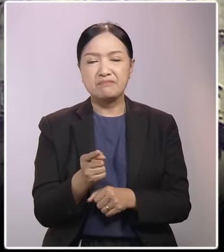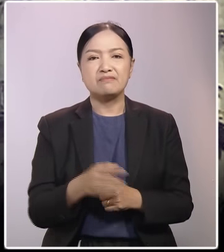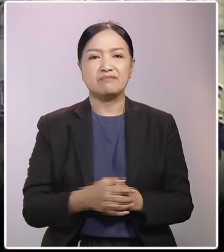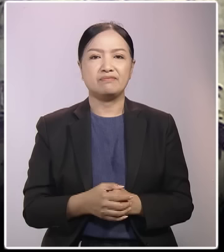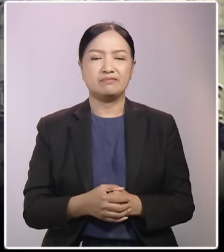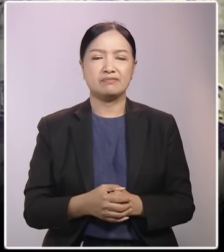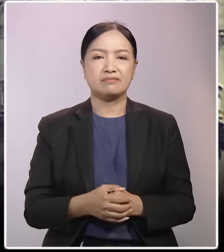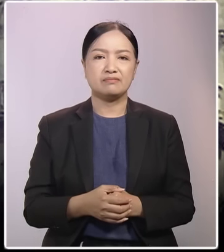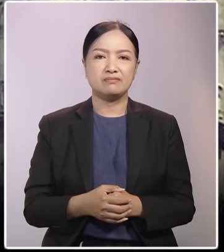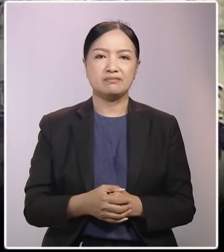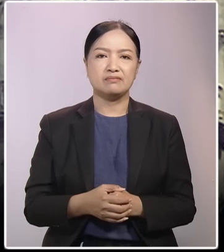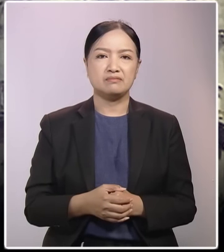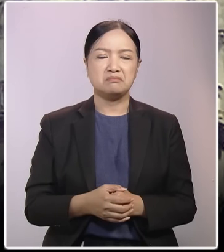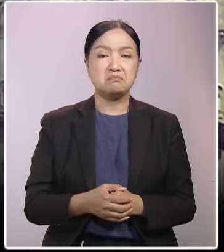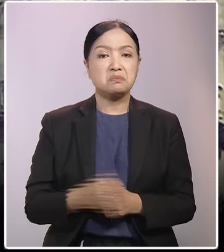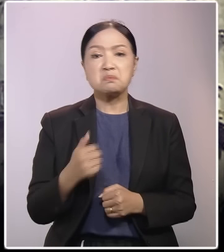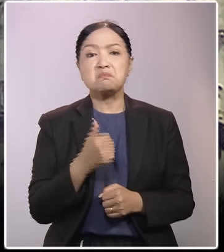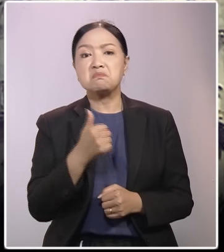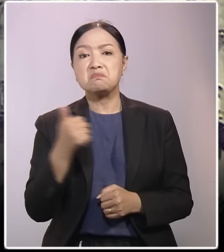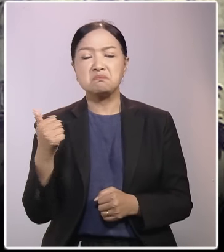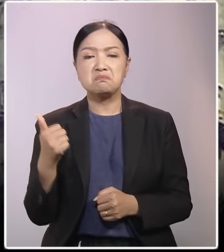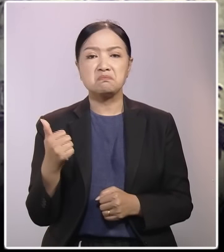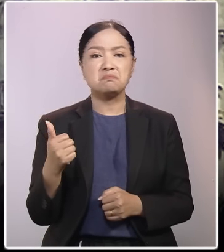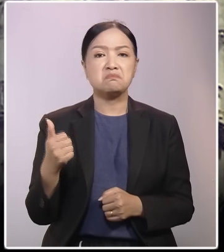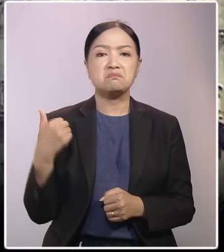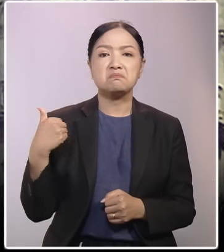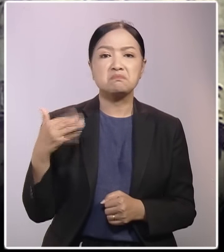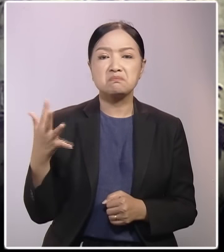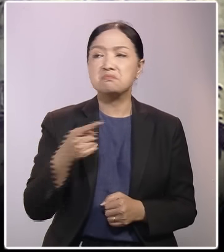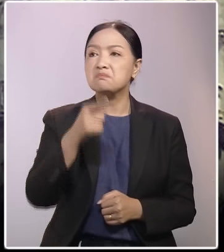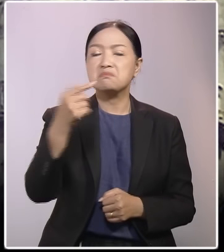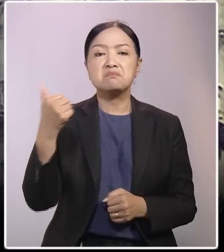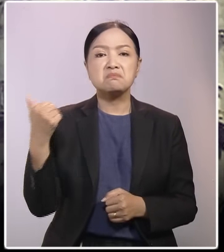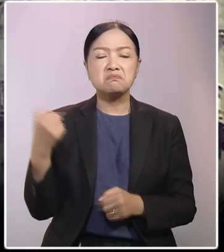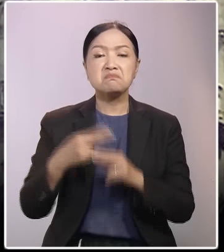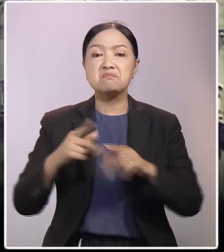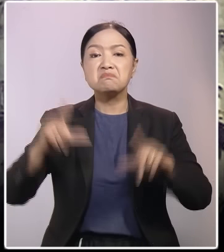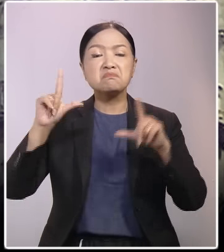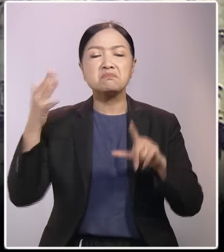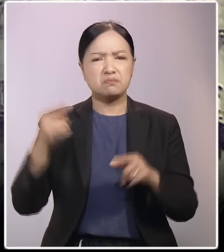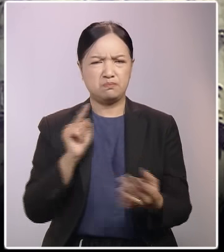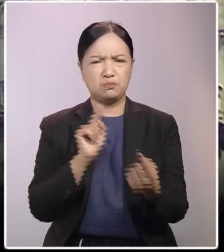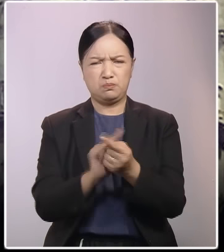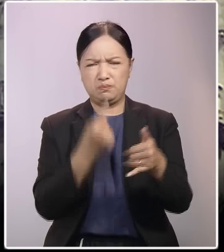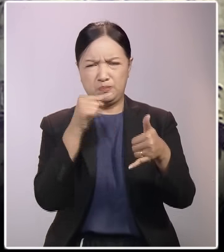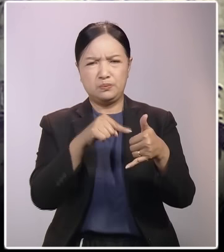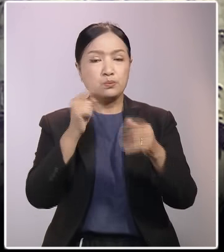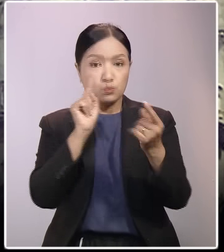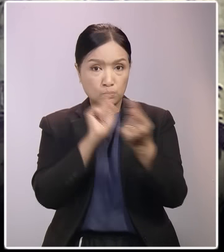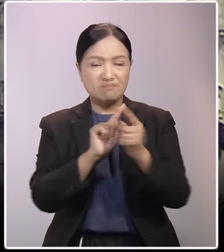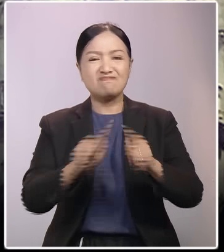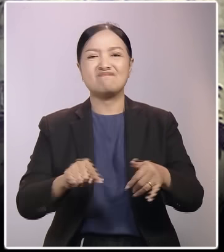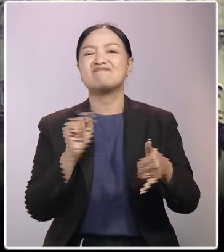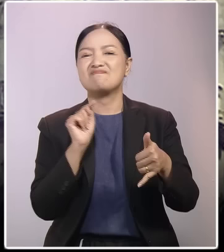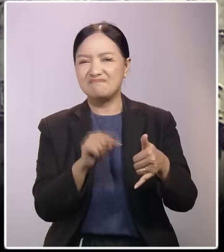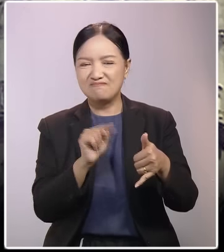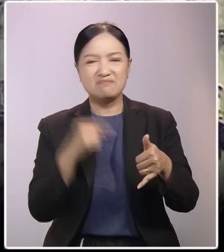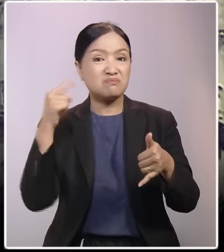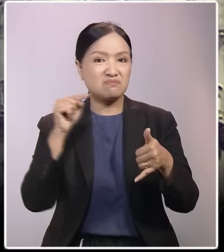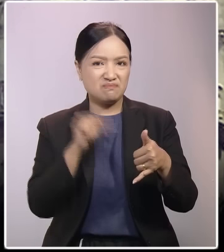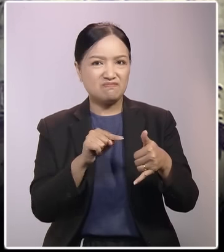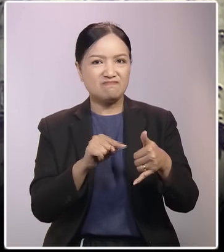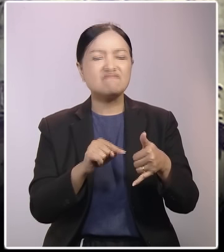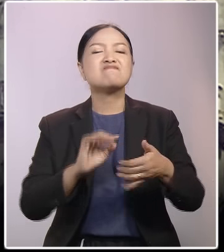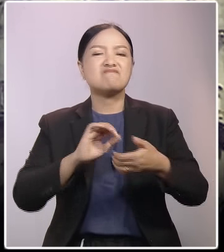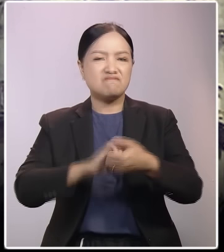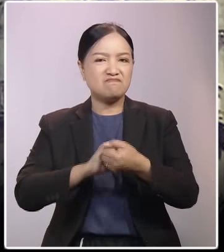จะไม่ได้มีคนอื่นๆนะที่เราได้ยินชื่อเสียงเรียงนามกันมีแค่คุณนฤมลที่เรารู้จักกันเนี่ยแต่ว่านี่น่าจะเป็น